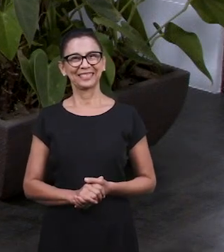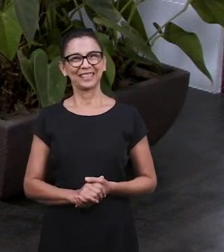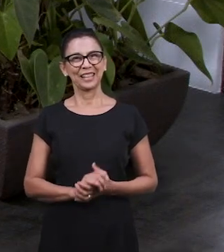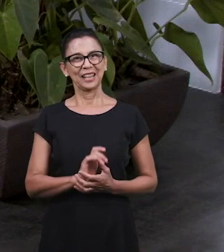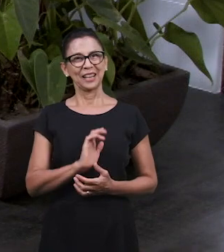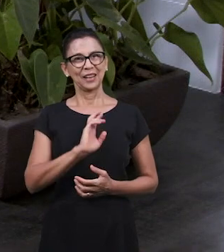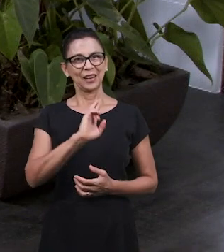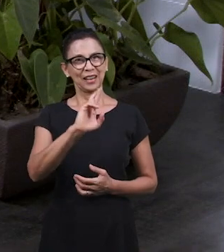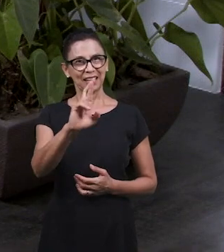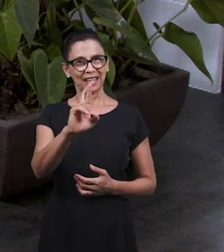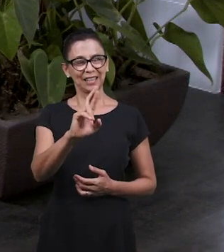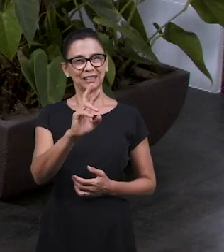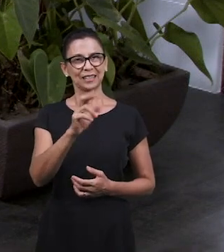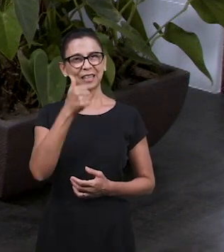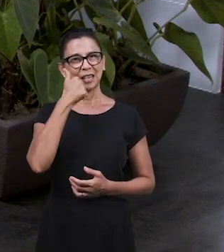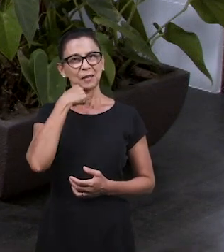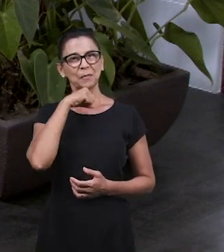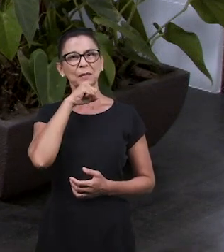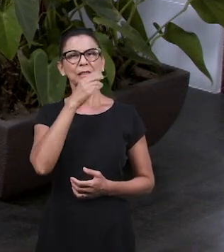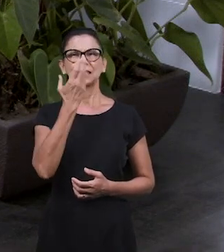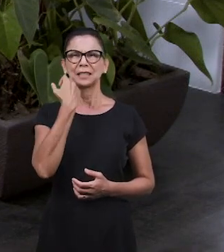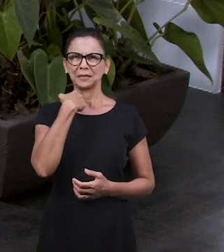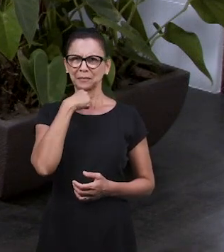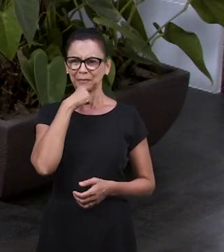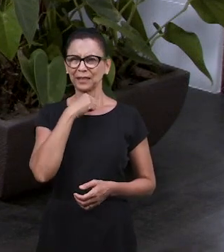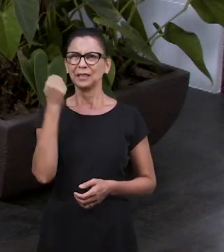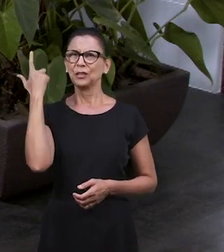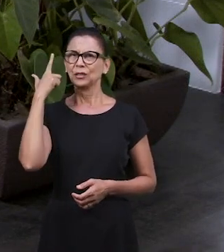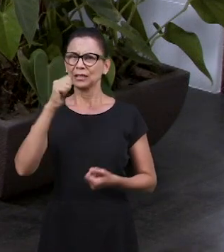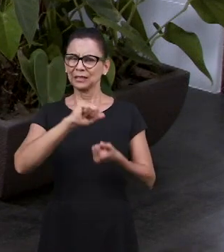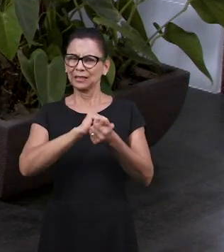Maintenant, je m'adresse aux parents. Vous, parents,